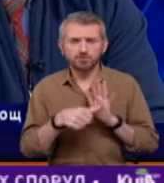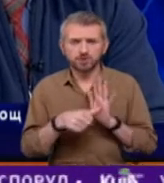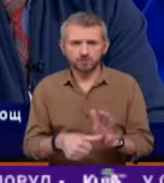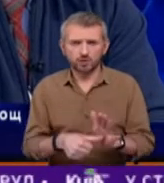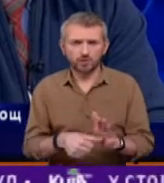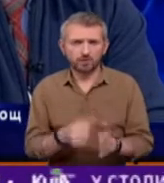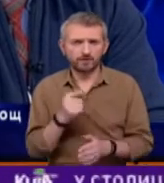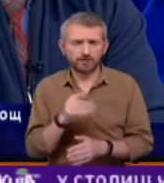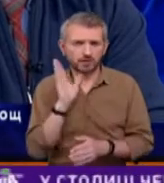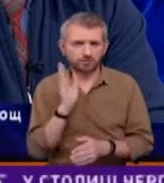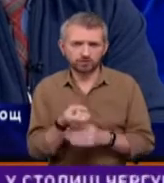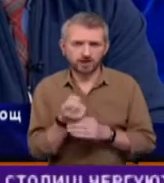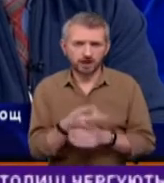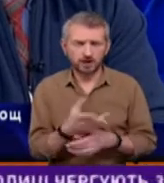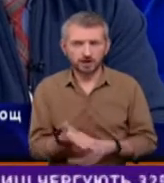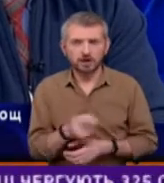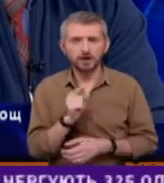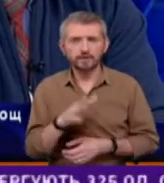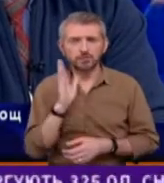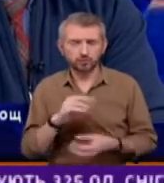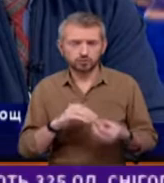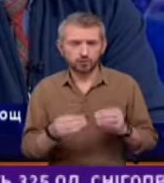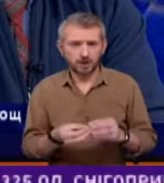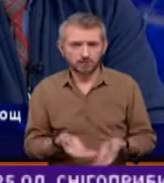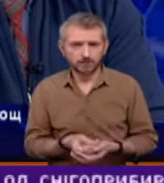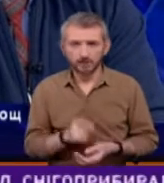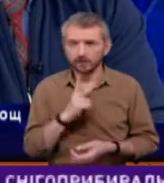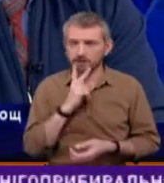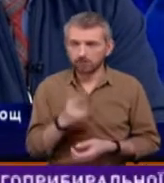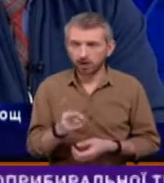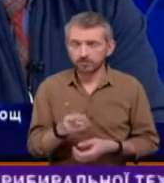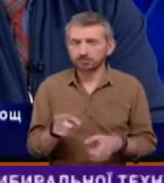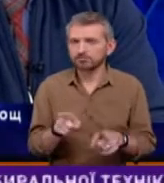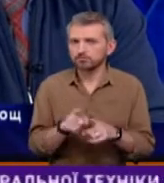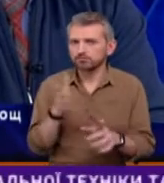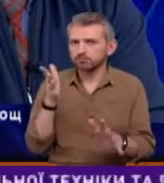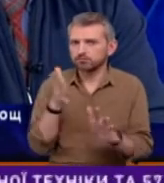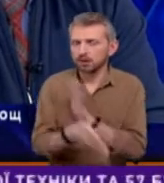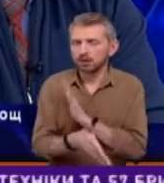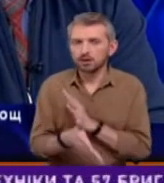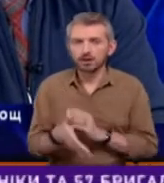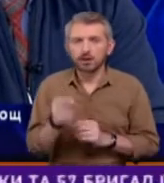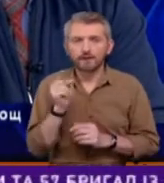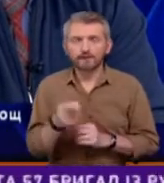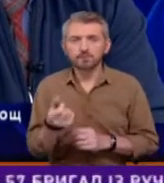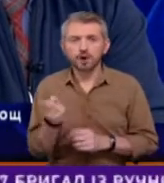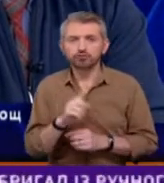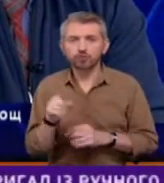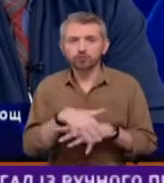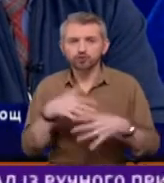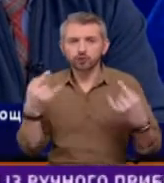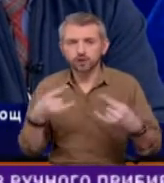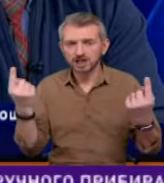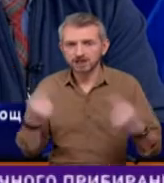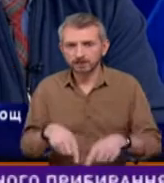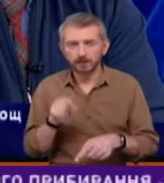десь вас будуть виганяти, і у вас будуть проблеми. Ви бачите, як у воду глядів. Він мало того, що суспільне завалив, він